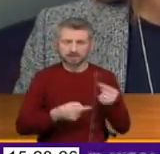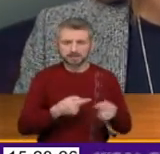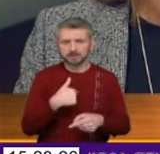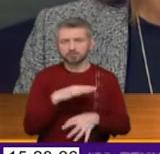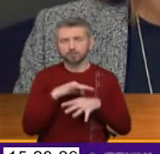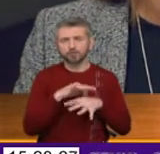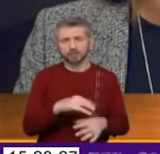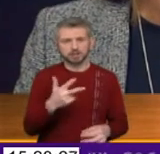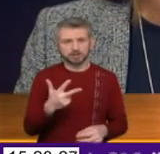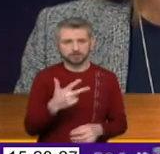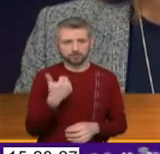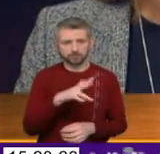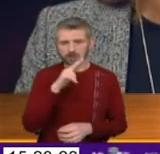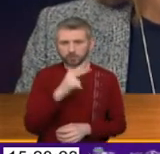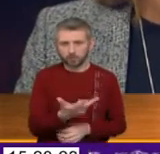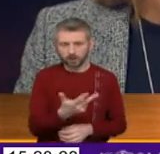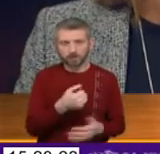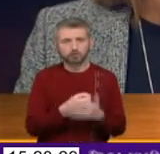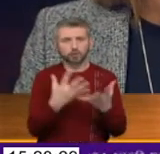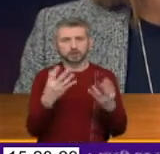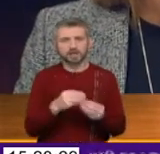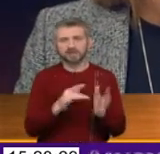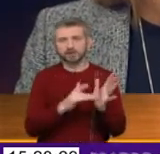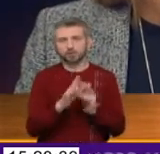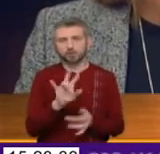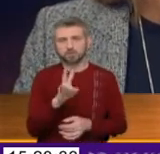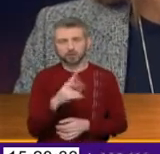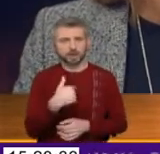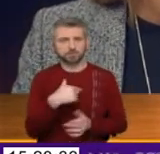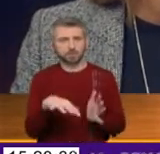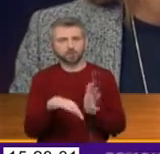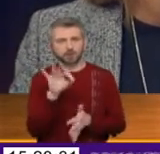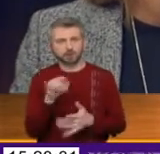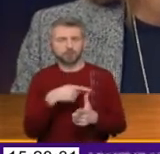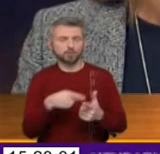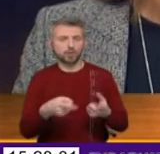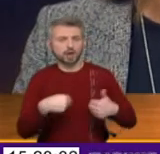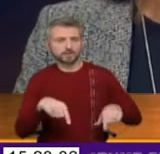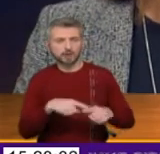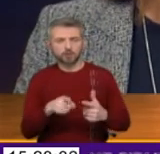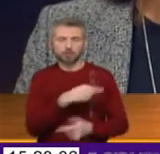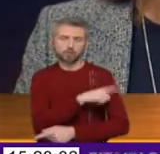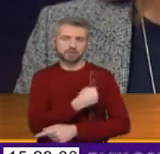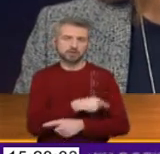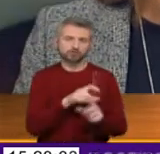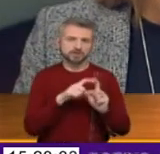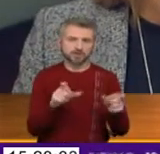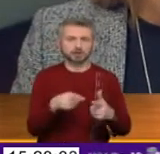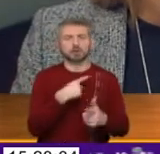проводили його вже третій рік поспіль. До Дня Святого Миколая ми обираємо або організацію, або медичний заклад,